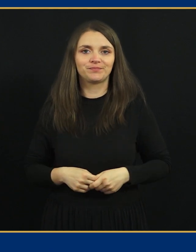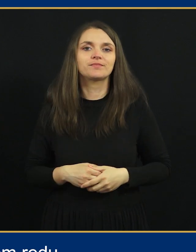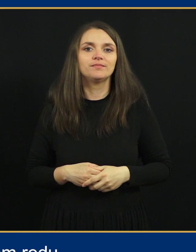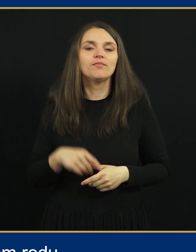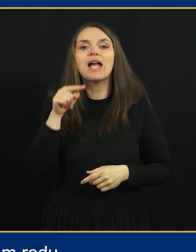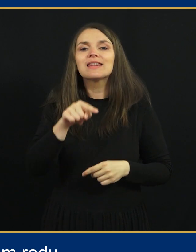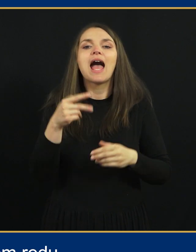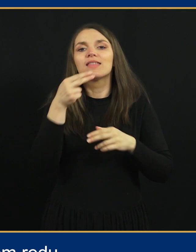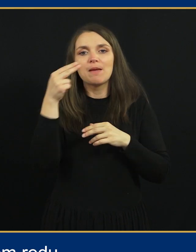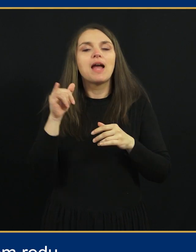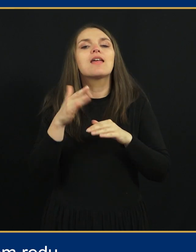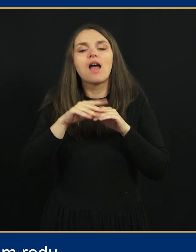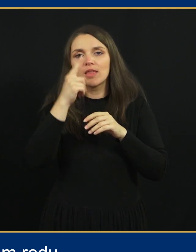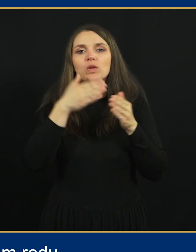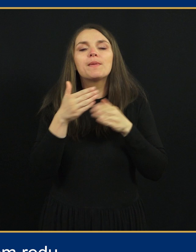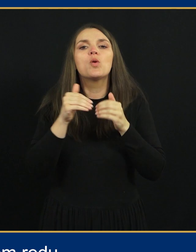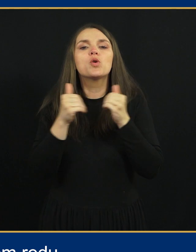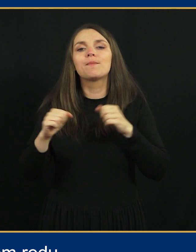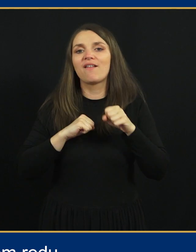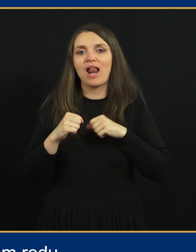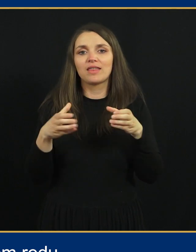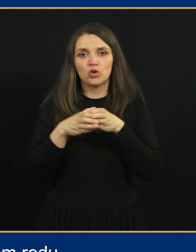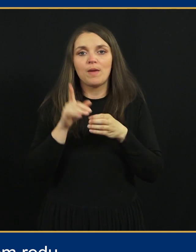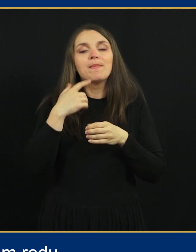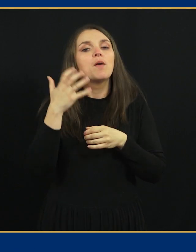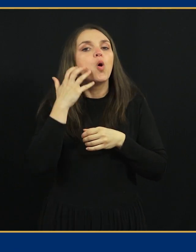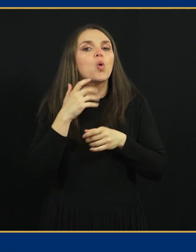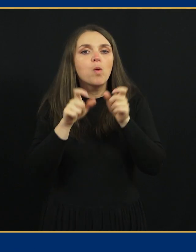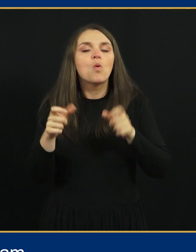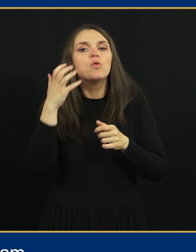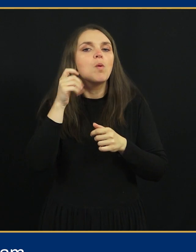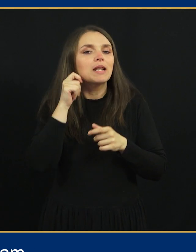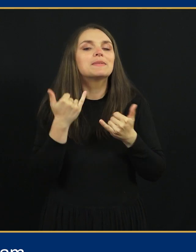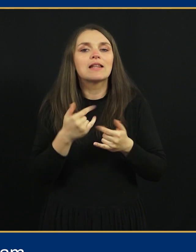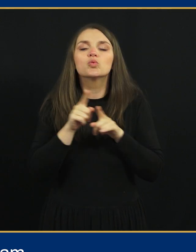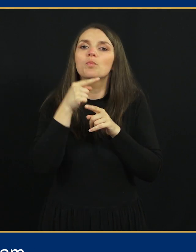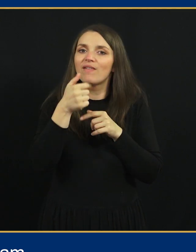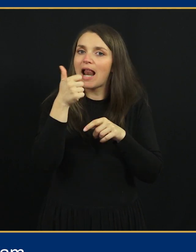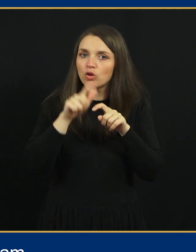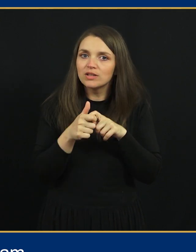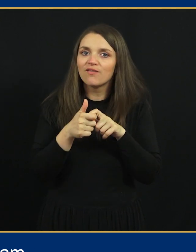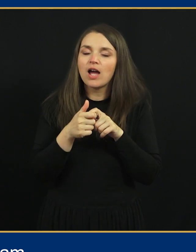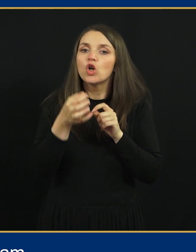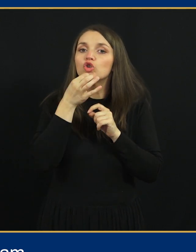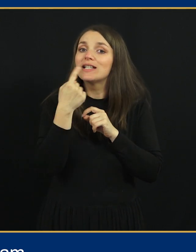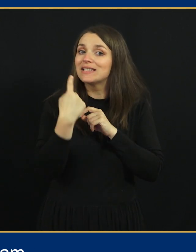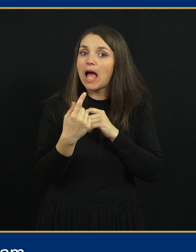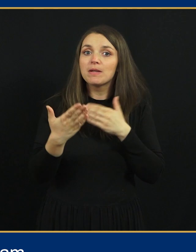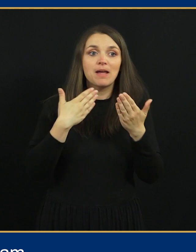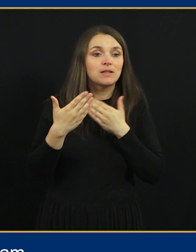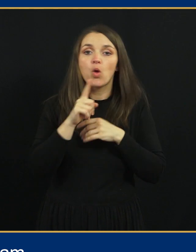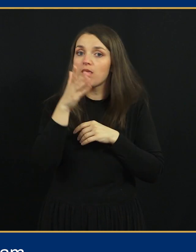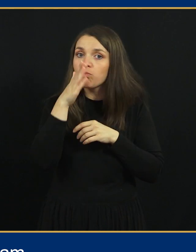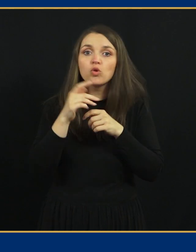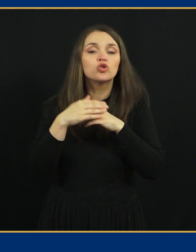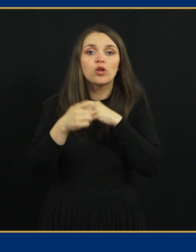Ta tema je zagotovo na dnevnem redu te posebne vladne skupine. Sem pa Romom in Romkinjam danes tudi povedala